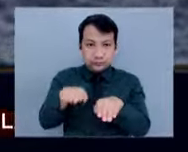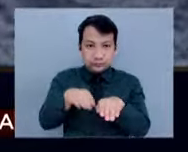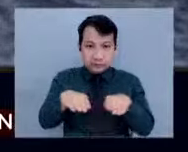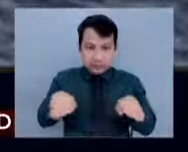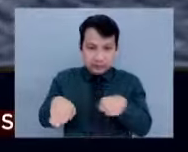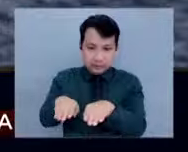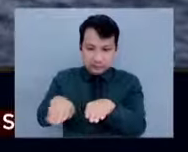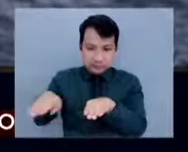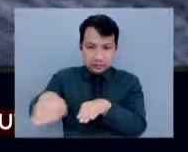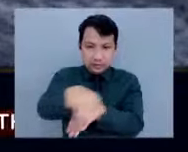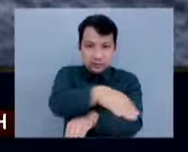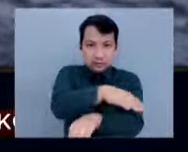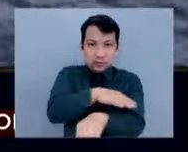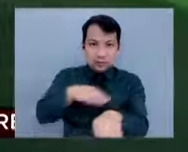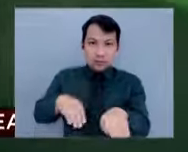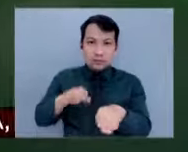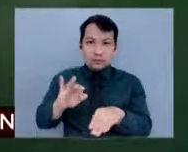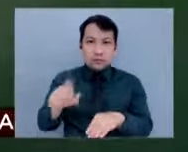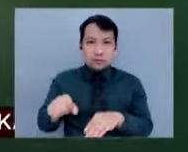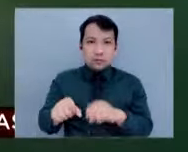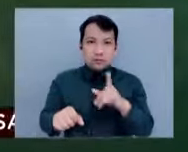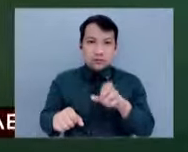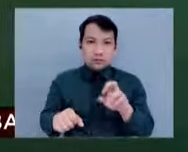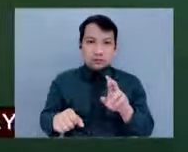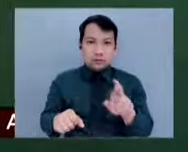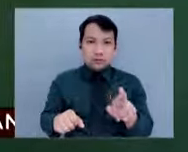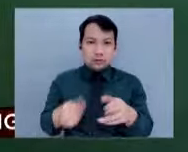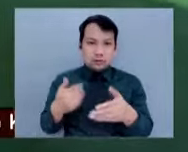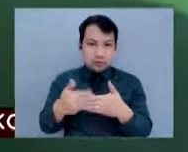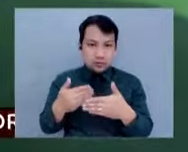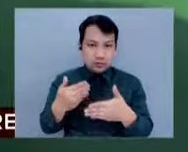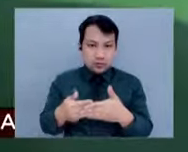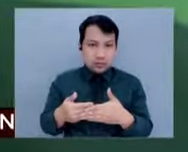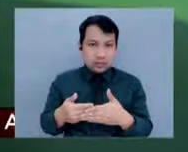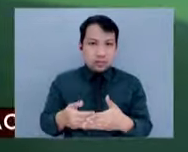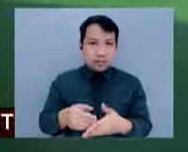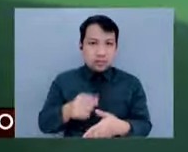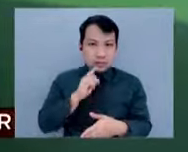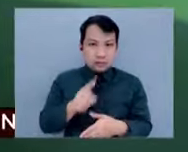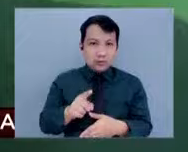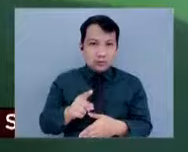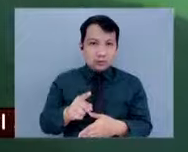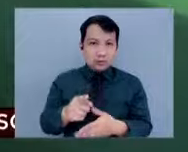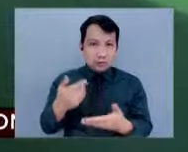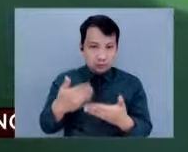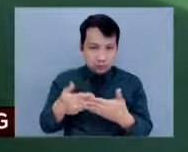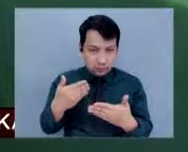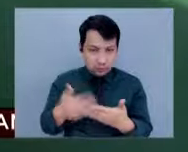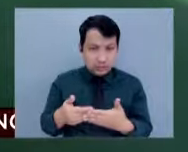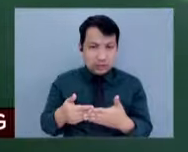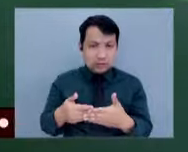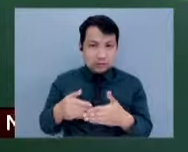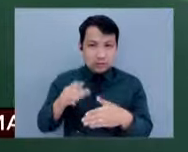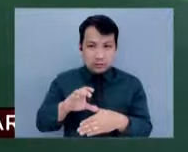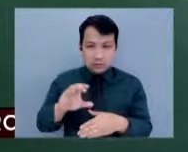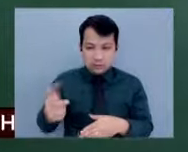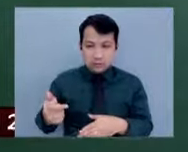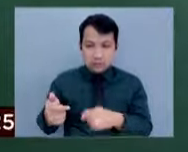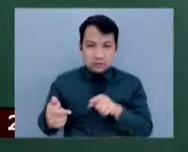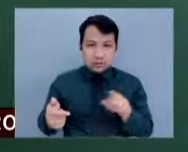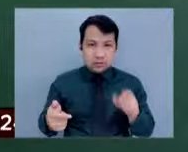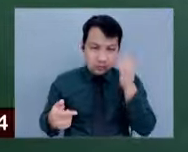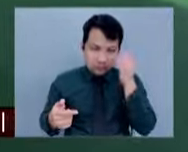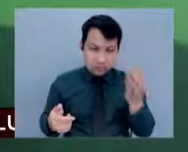China sa BRP Cabra. Sa malapitang kuha ng News 5, halos dumikit na ang China Coast Guard vessel na ito